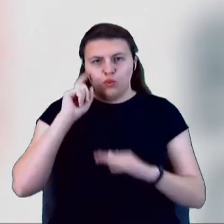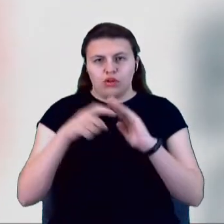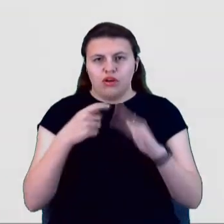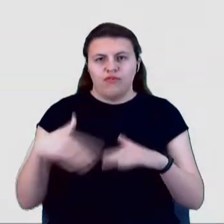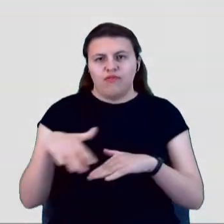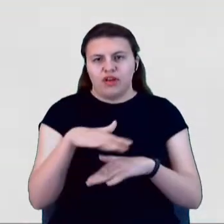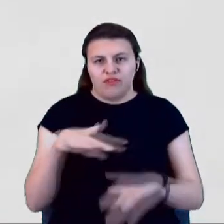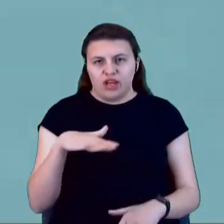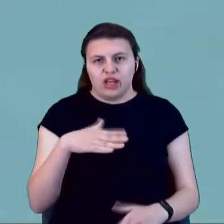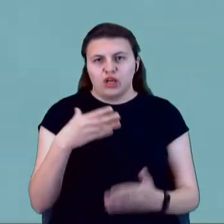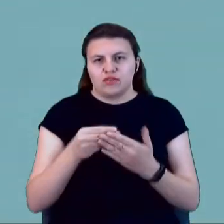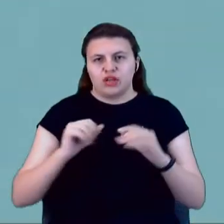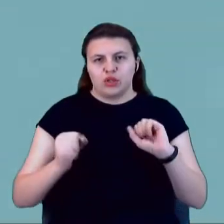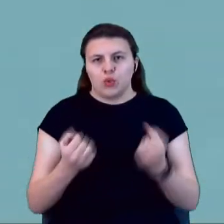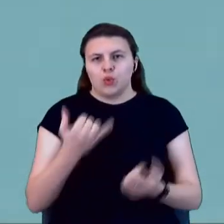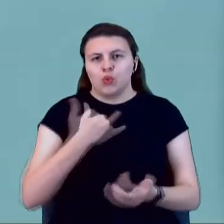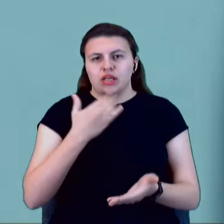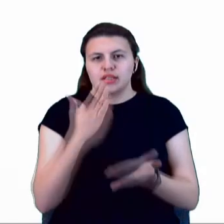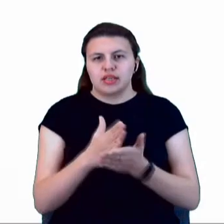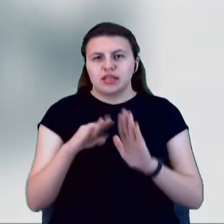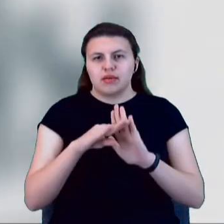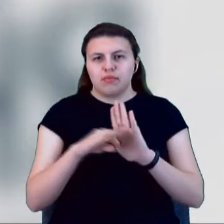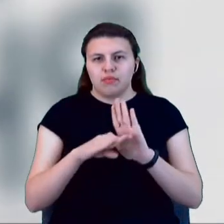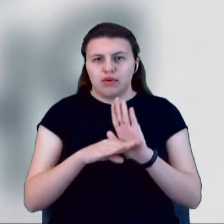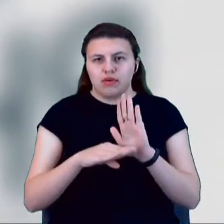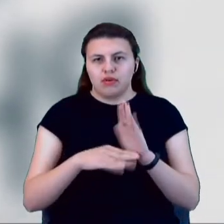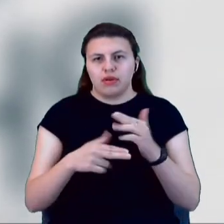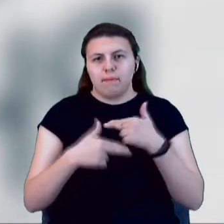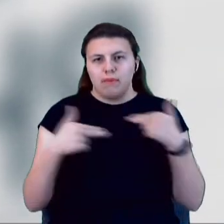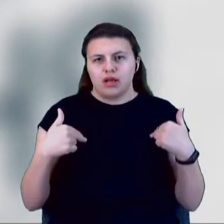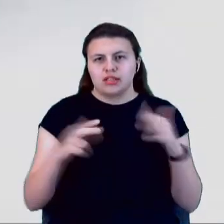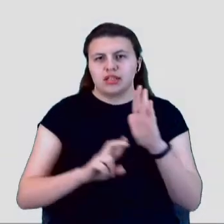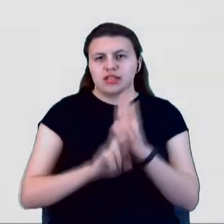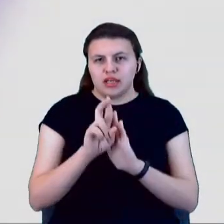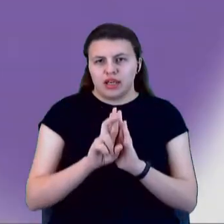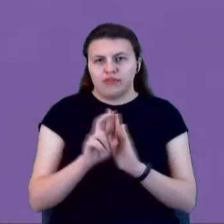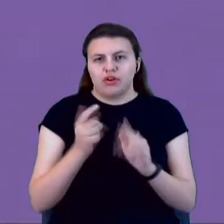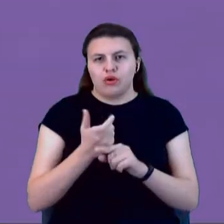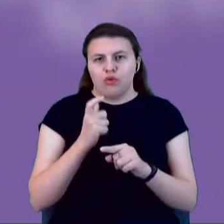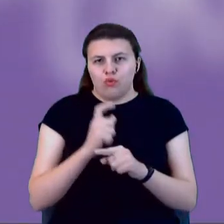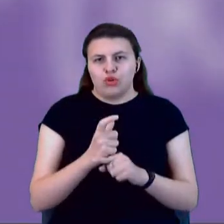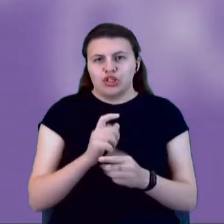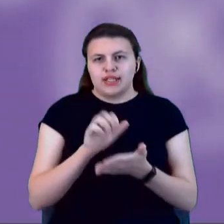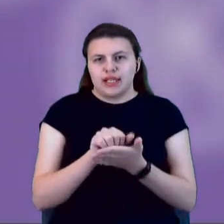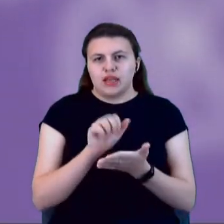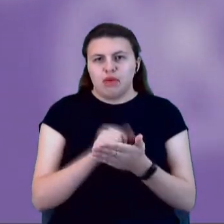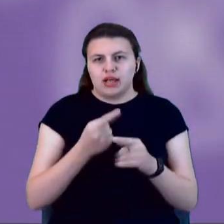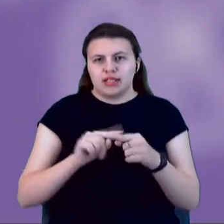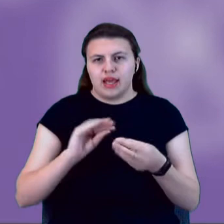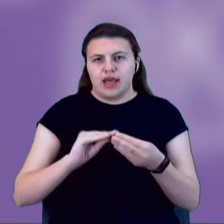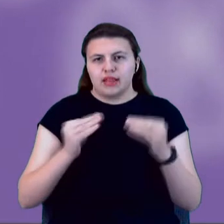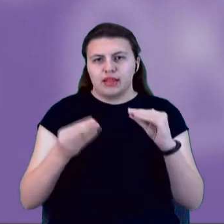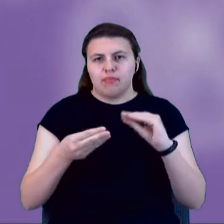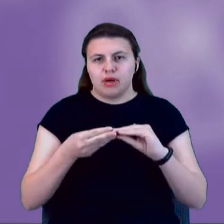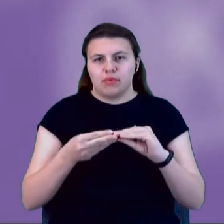есть программа, у нас есть пастор церкви, который вот, в принципе, очень тесно занимается этой проблемой.